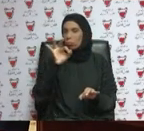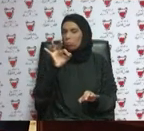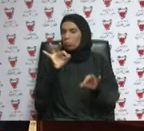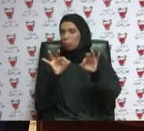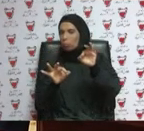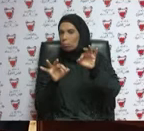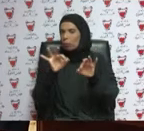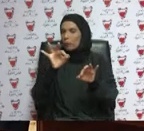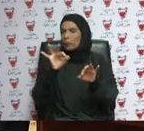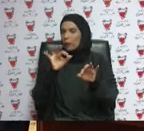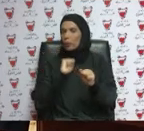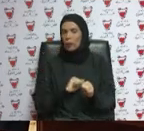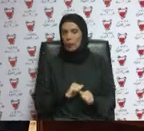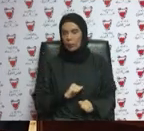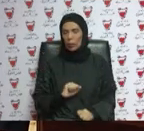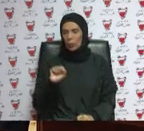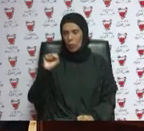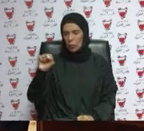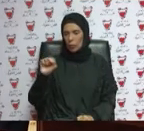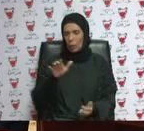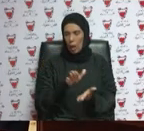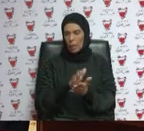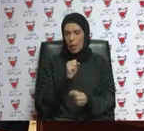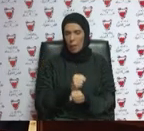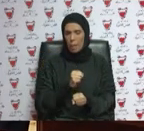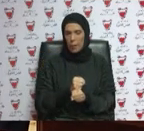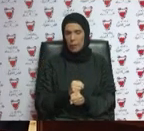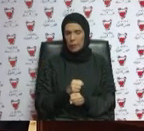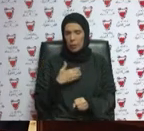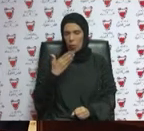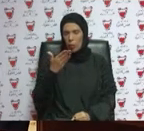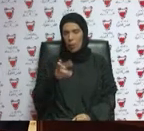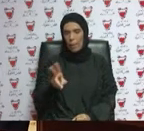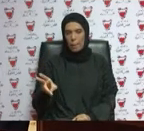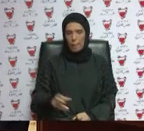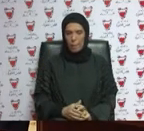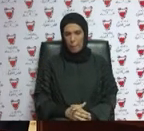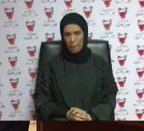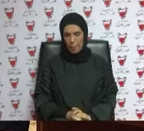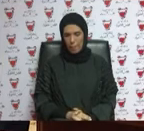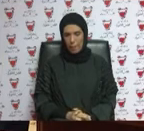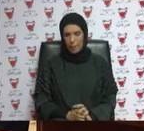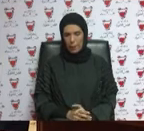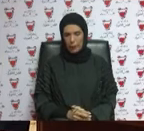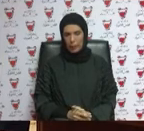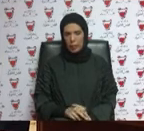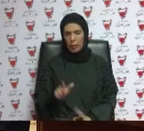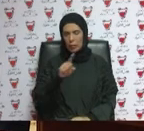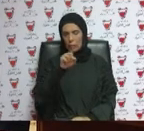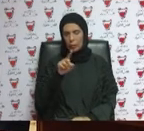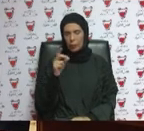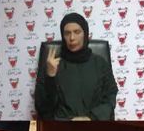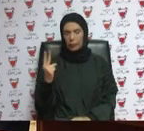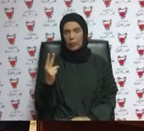التي أوصى بها المعنيين في تطبيق هذه المبادرات أو هذه الحزم المالية؟ السؤال الثاني